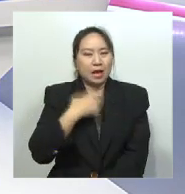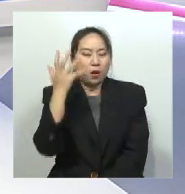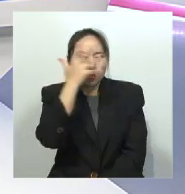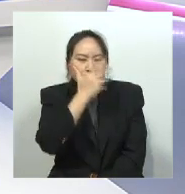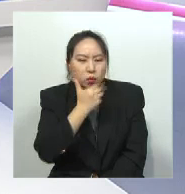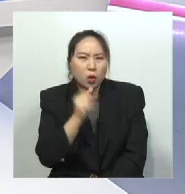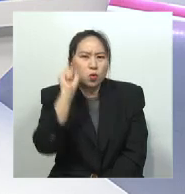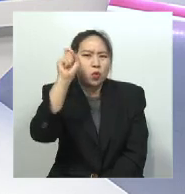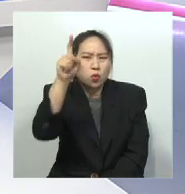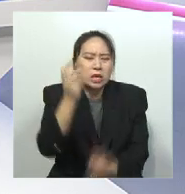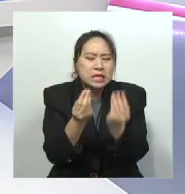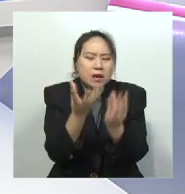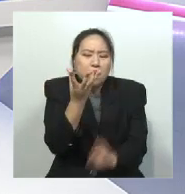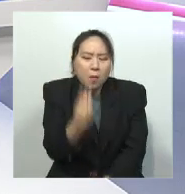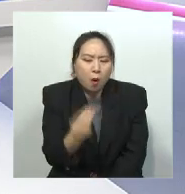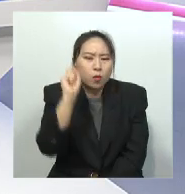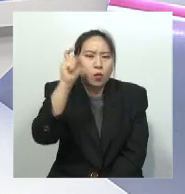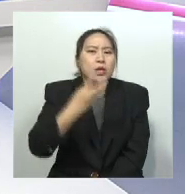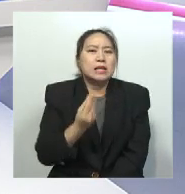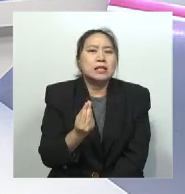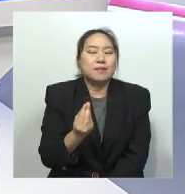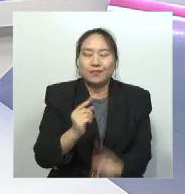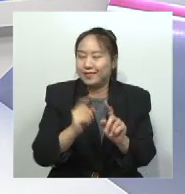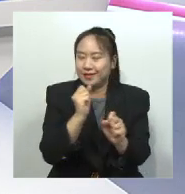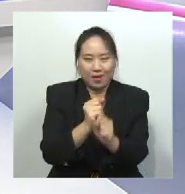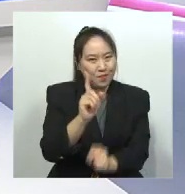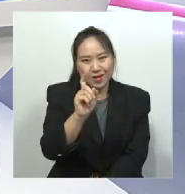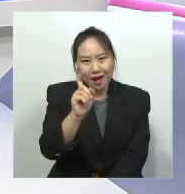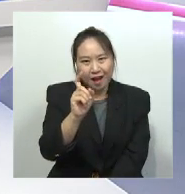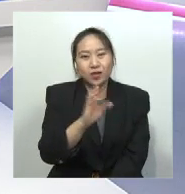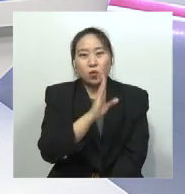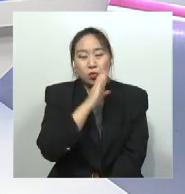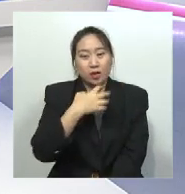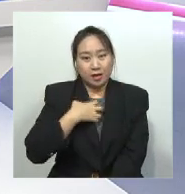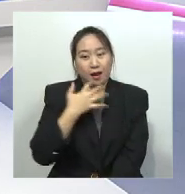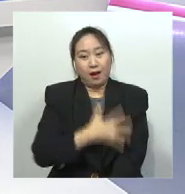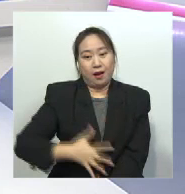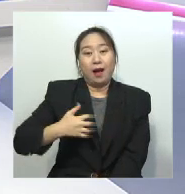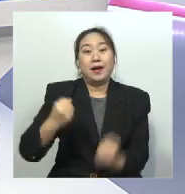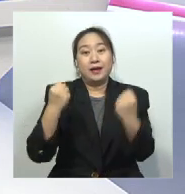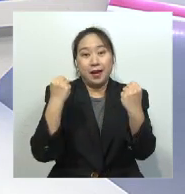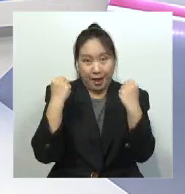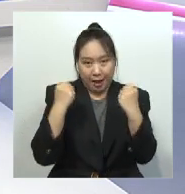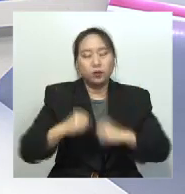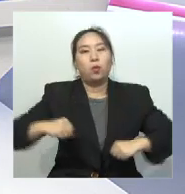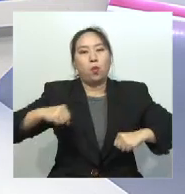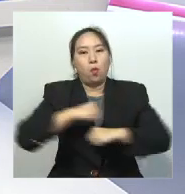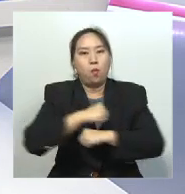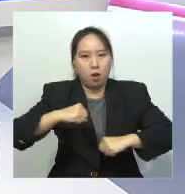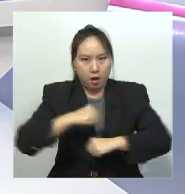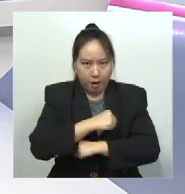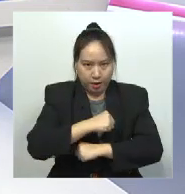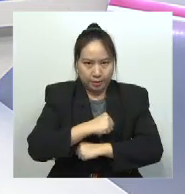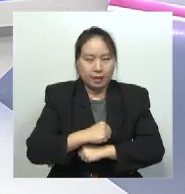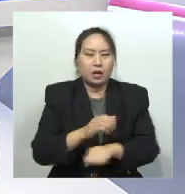ทางลัดพร้อมทางลัดแต่ว่าในความเป็นจริงแล้วมันเป็นไปไม่ได ้ ถ้าอยากให้ร่างกายแข็งแรงง่ายนิดเดียวก็ต้องออกกำลังกาย